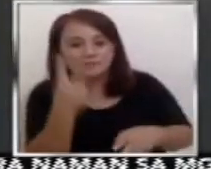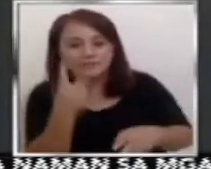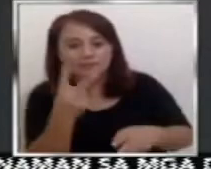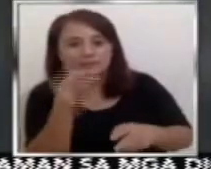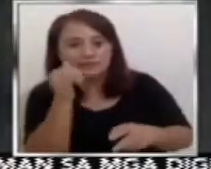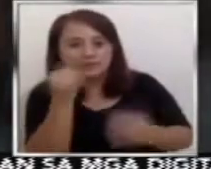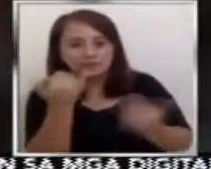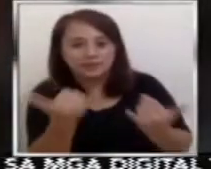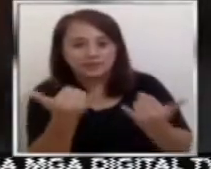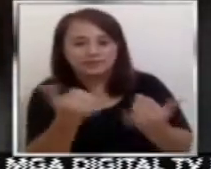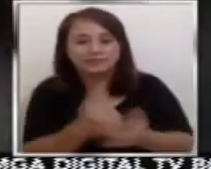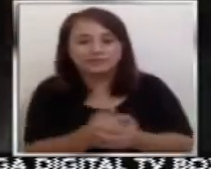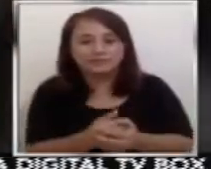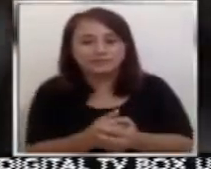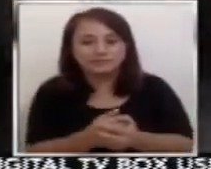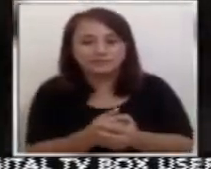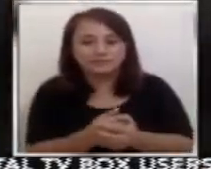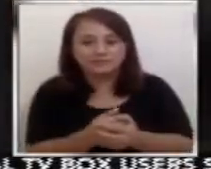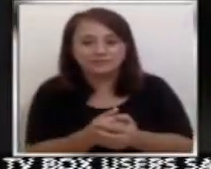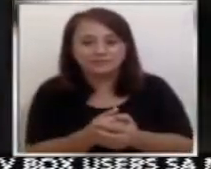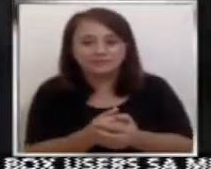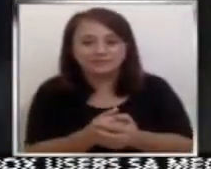ba yun?